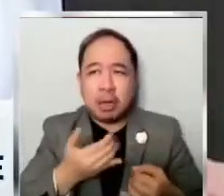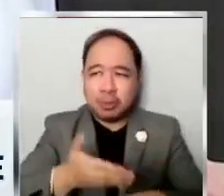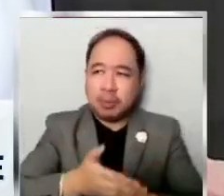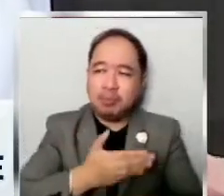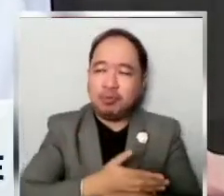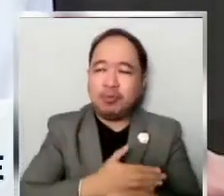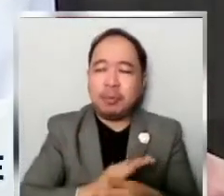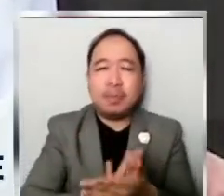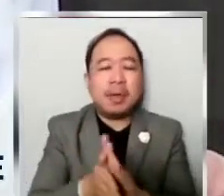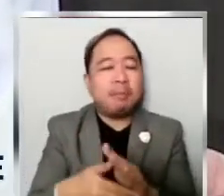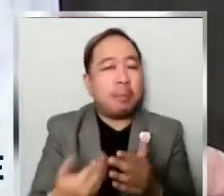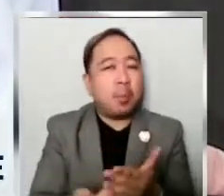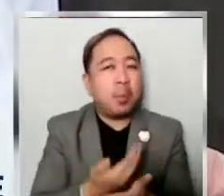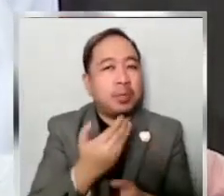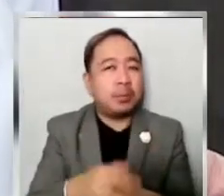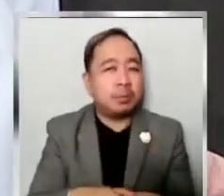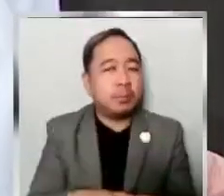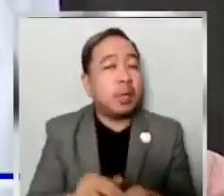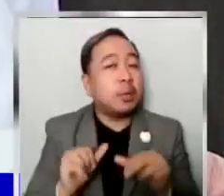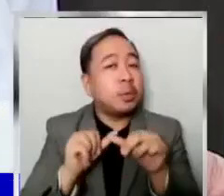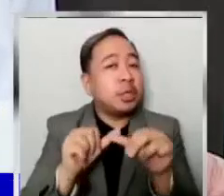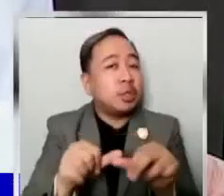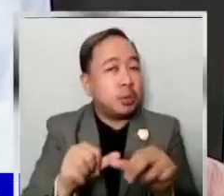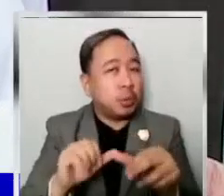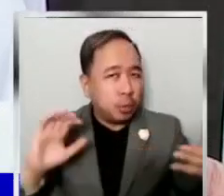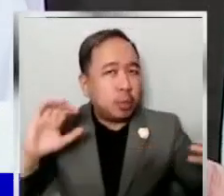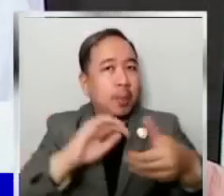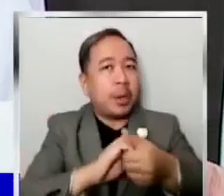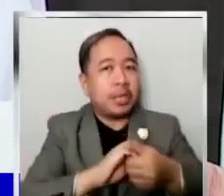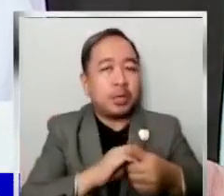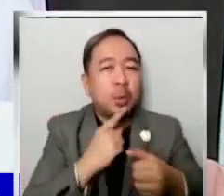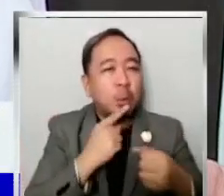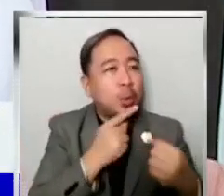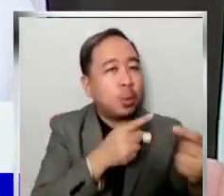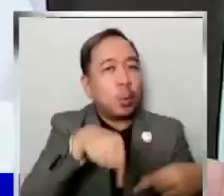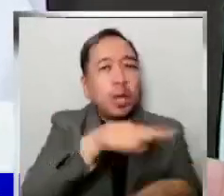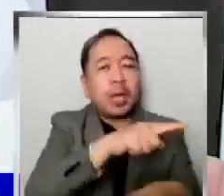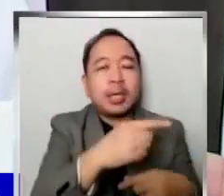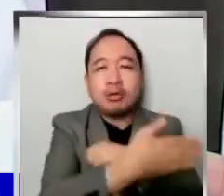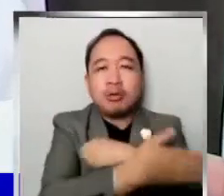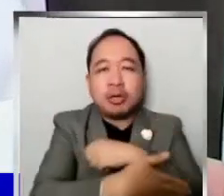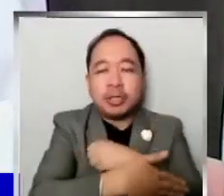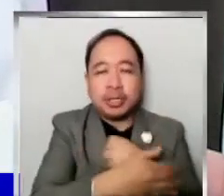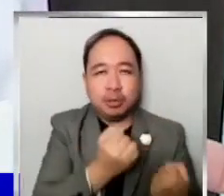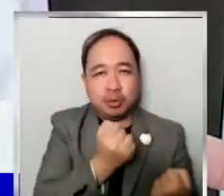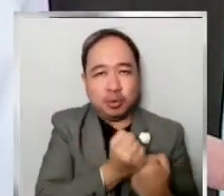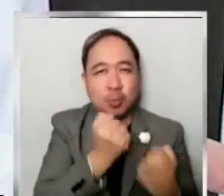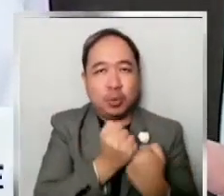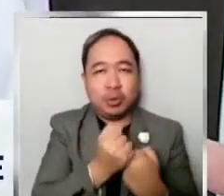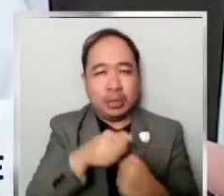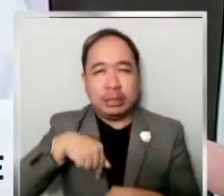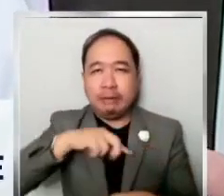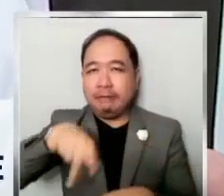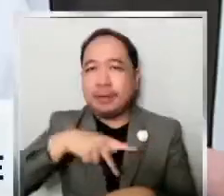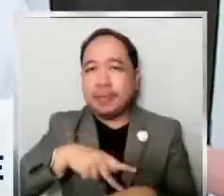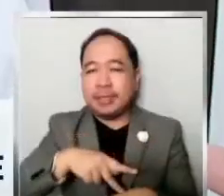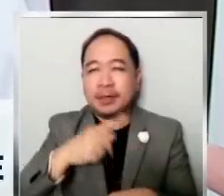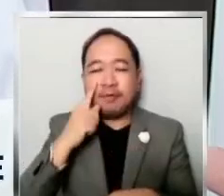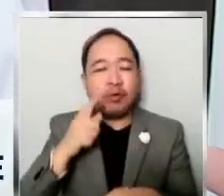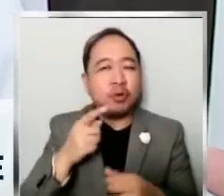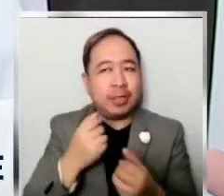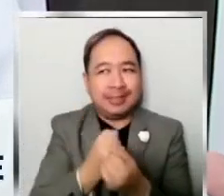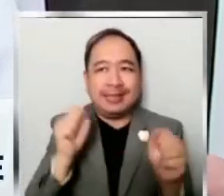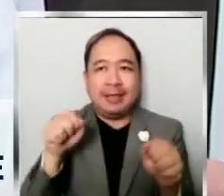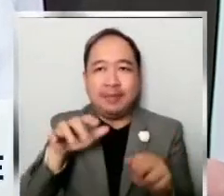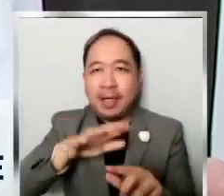partners with allies and like-minded nations for a secure region. Of course, all of